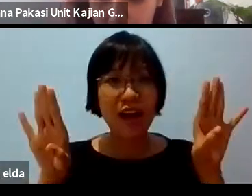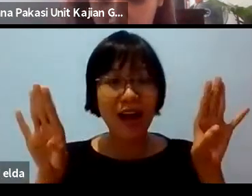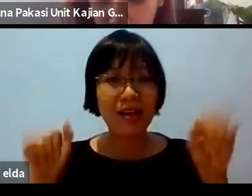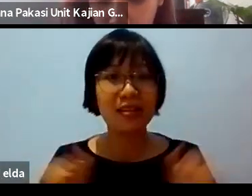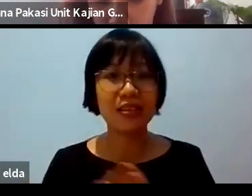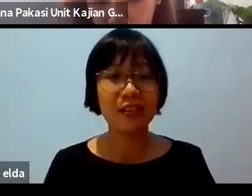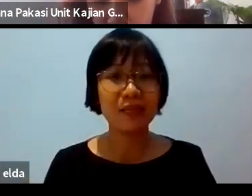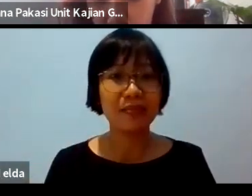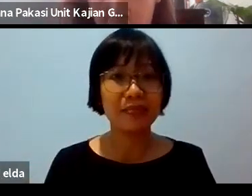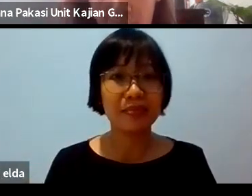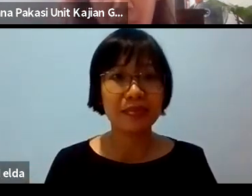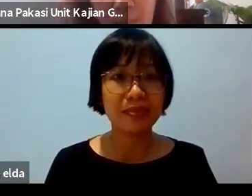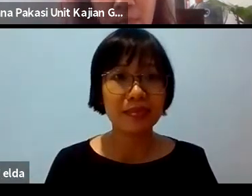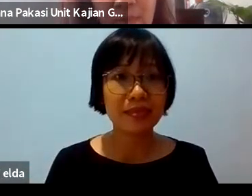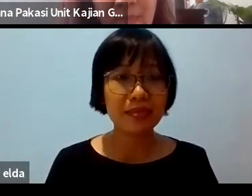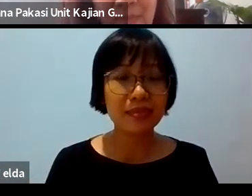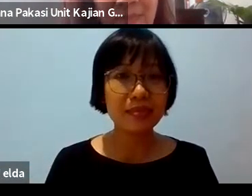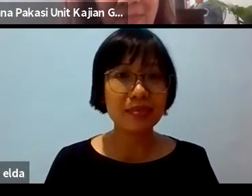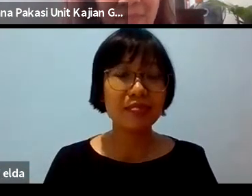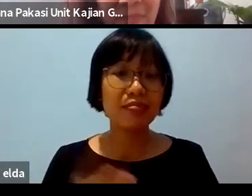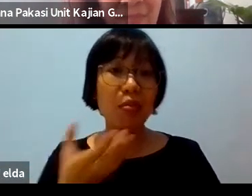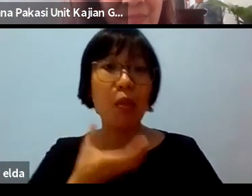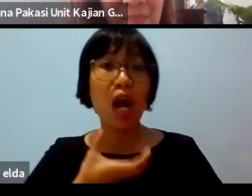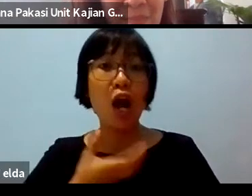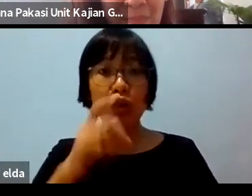Ibu Ketua ya.